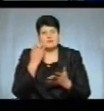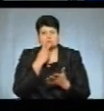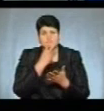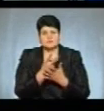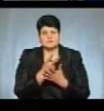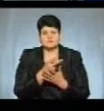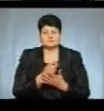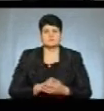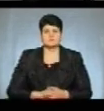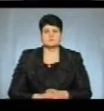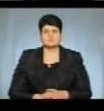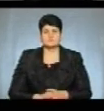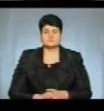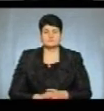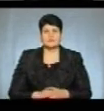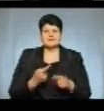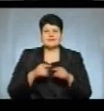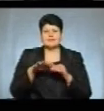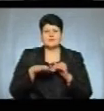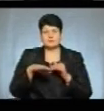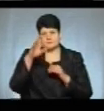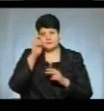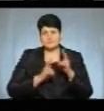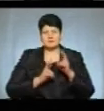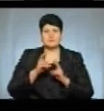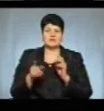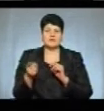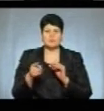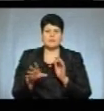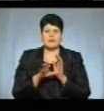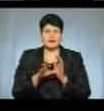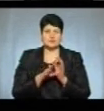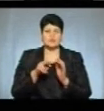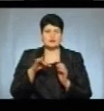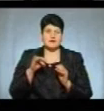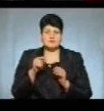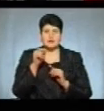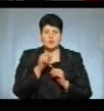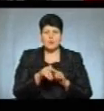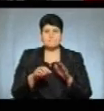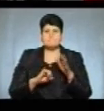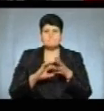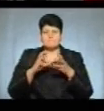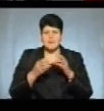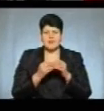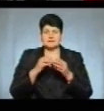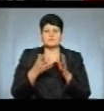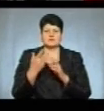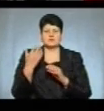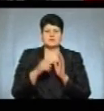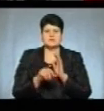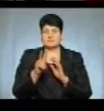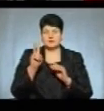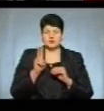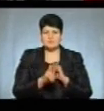сюжет. Це територія комунального підприємства «Тернопільелектротранс». На його балансі 62 тролейбуси. Найстаршому